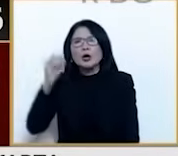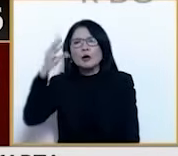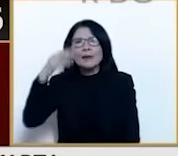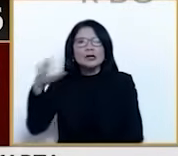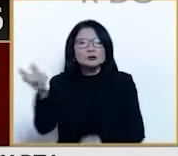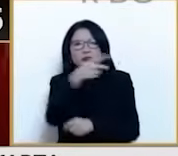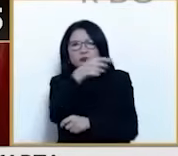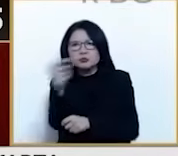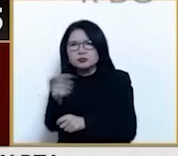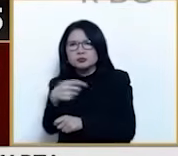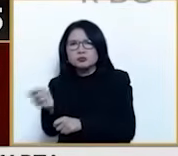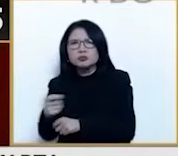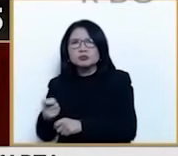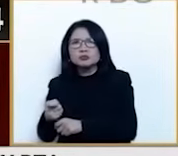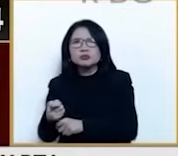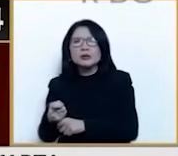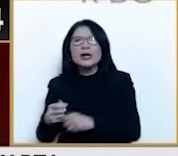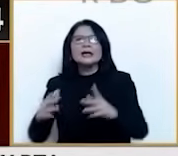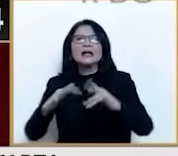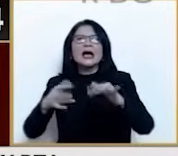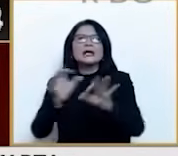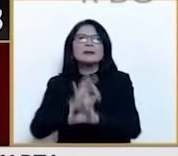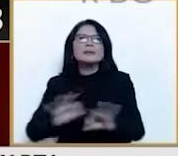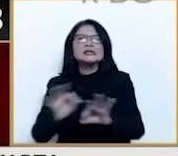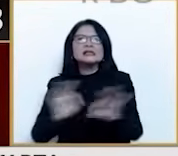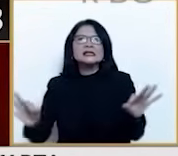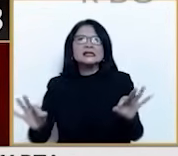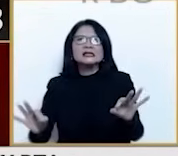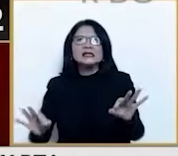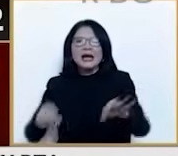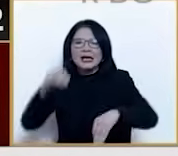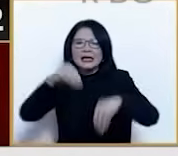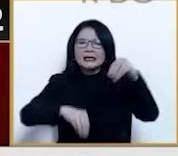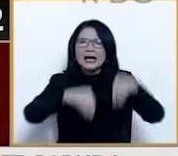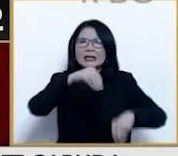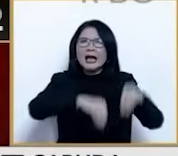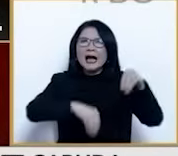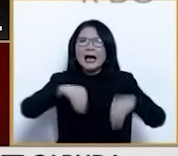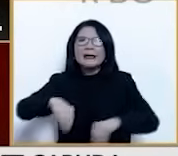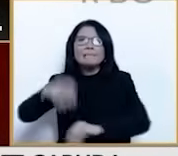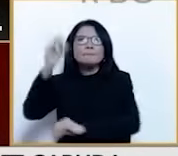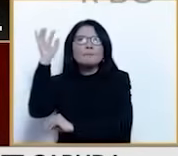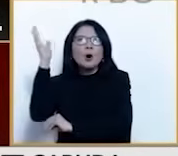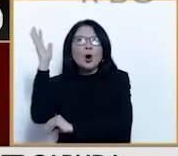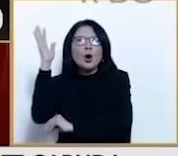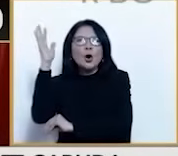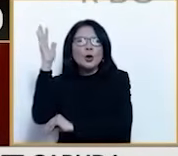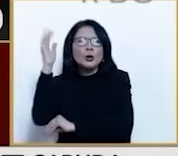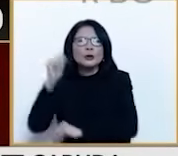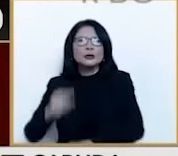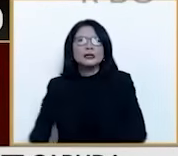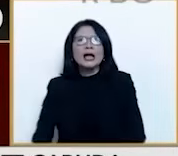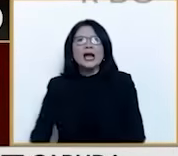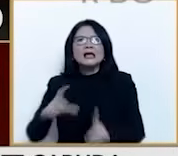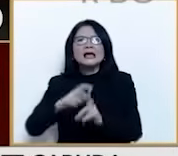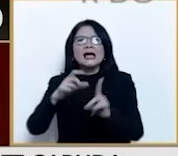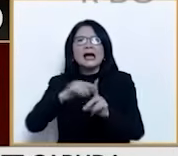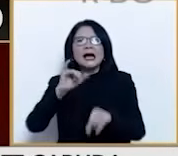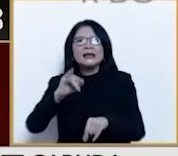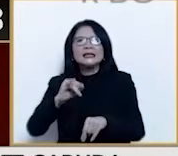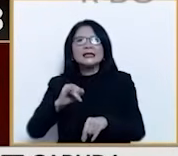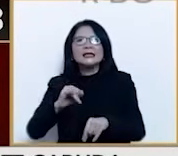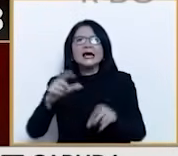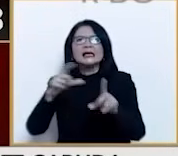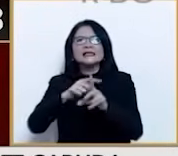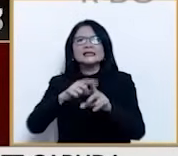kotoran udara, kemudian akhirnya jadi jernih. Yang terakhir, kita nanam pohon sama-sama, karena rumus Ridho itu adalah DKI,